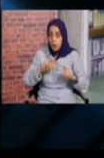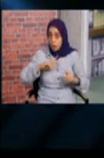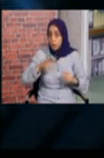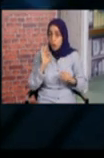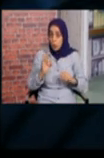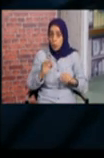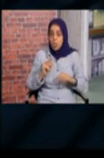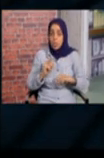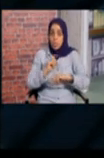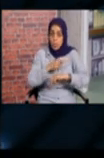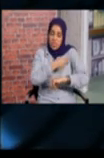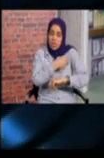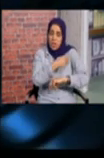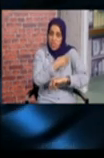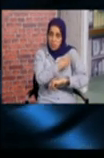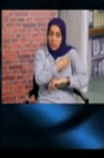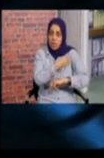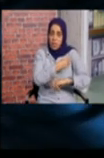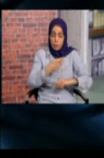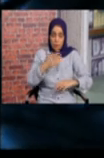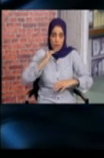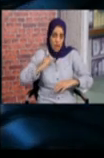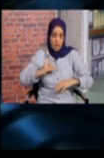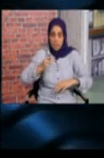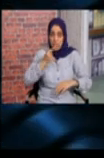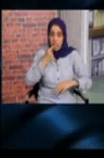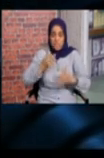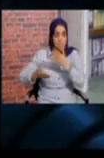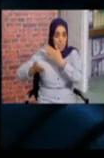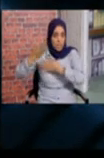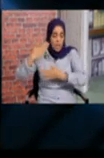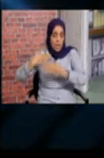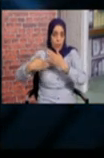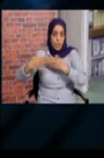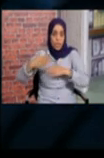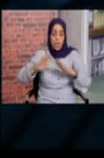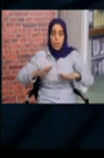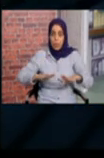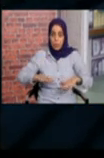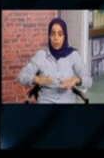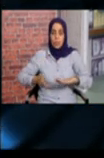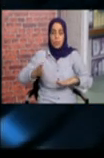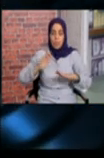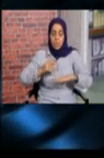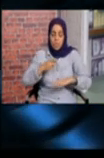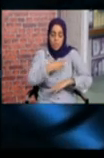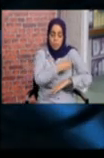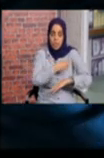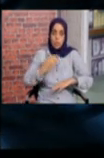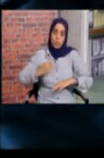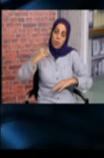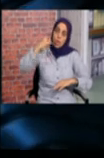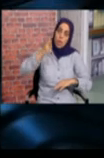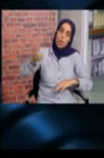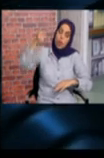نسبه الادمان في مصر قلت عن السنوات اللي قبل كده؟ لانه يعني في فتره من الفترات كانت نسبه التعاطي في مصر نسبه عاليه